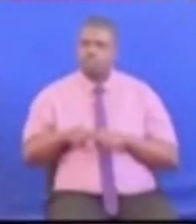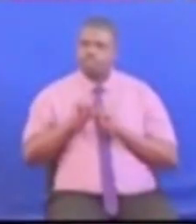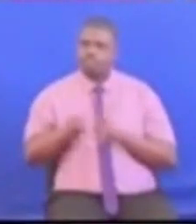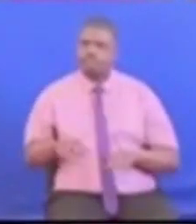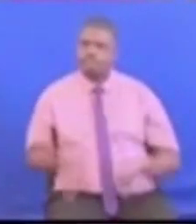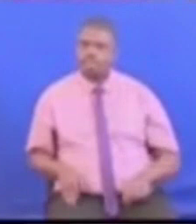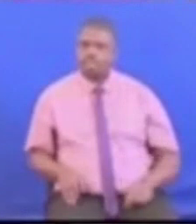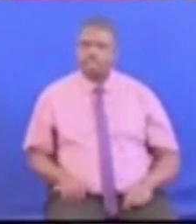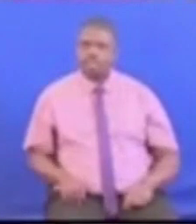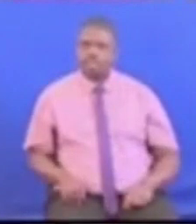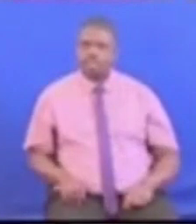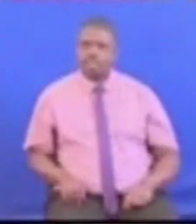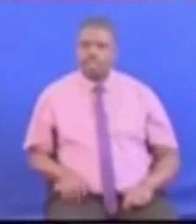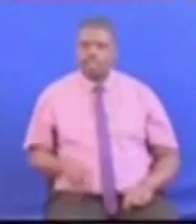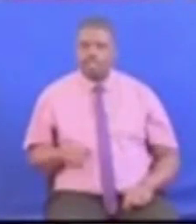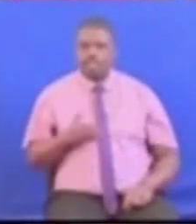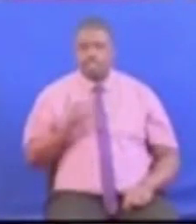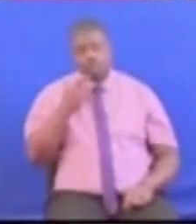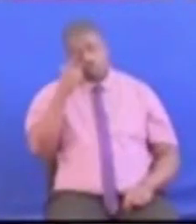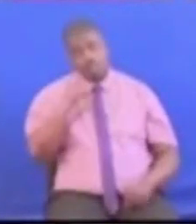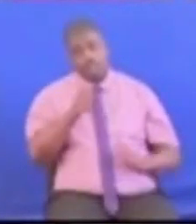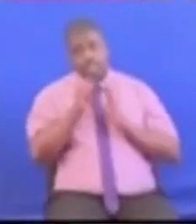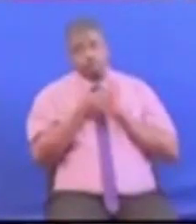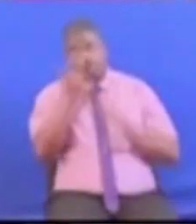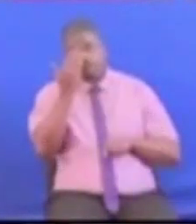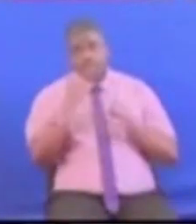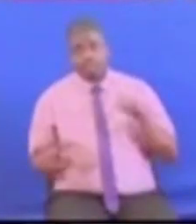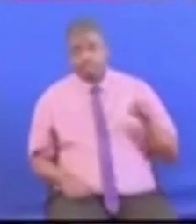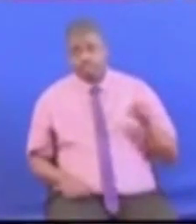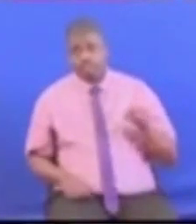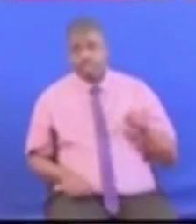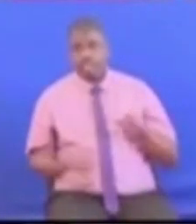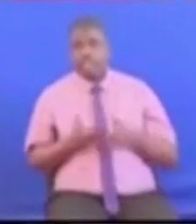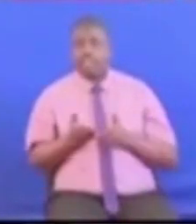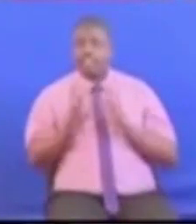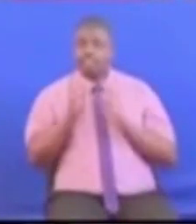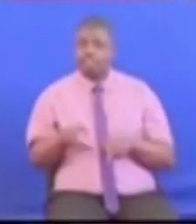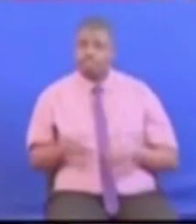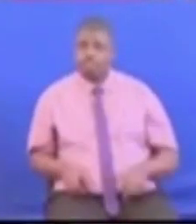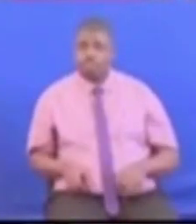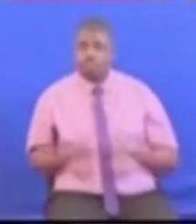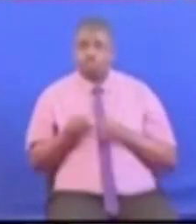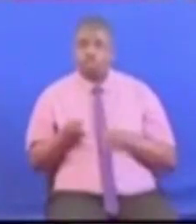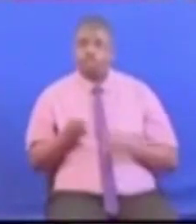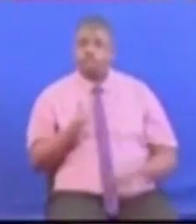wa kitambo, kwa hiyo nataka kuamini kanuni anazifahamu. Hata hivyo,